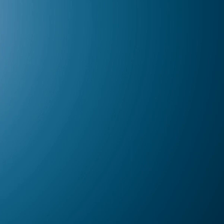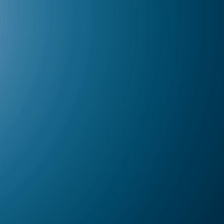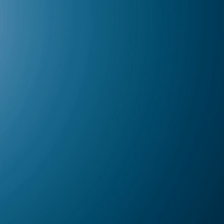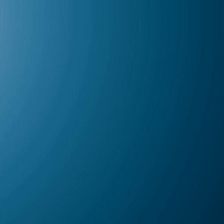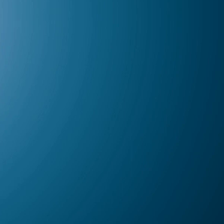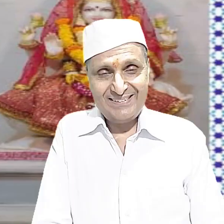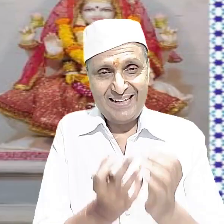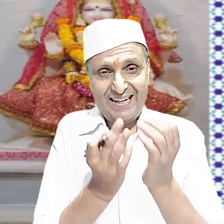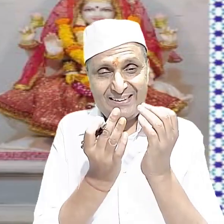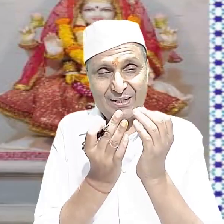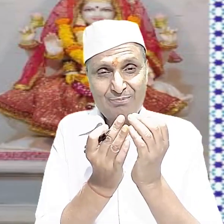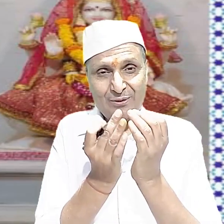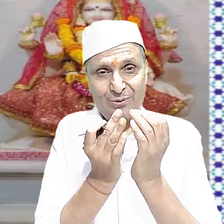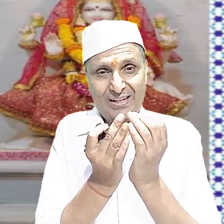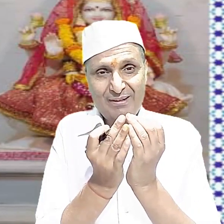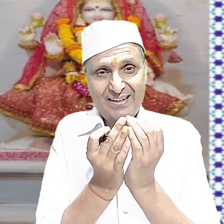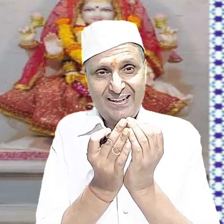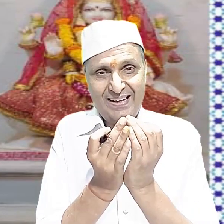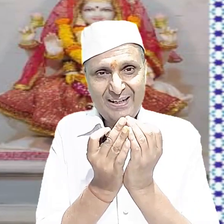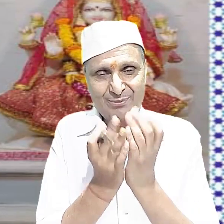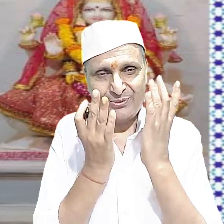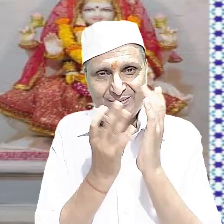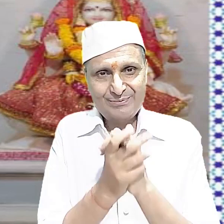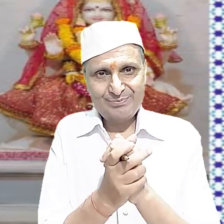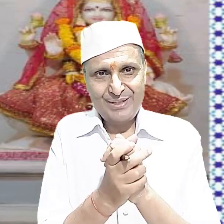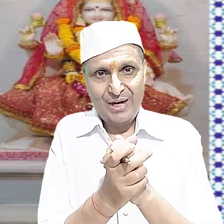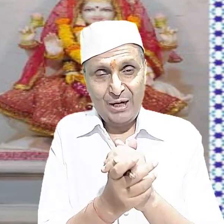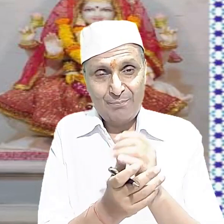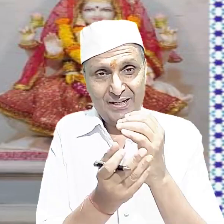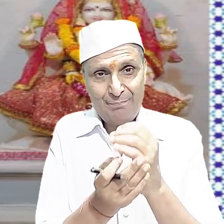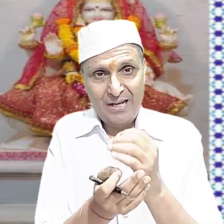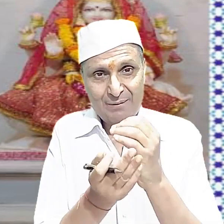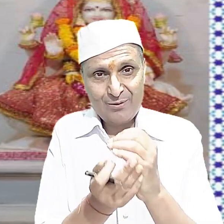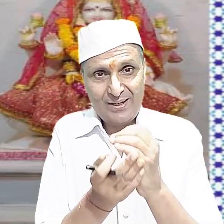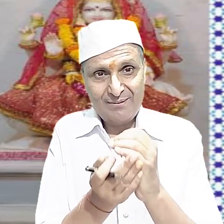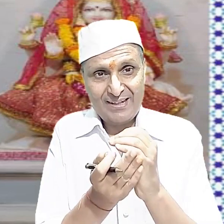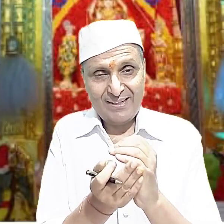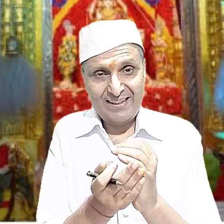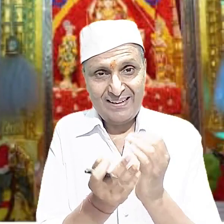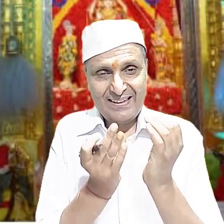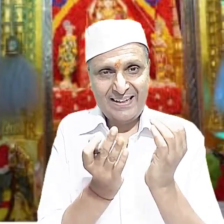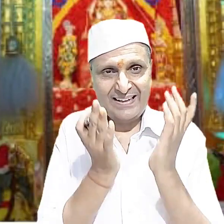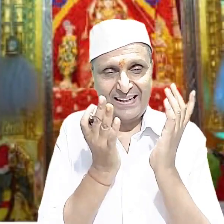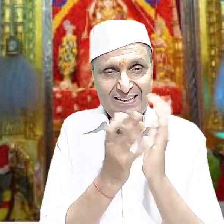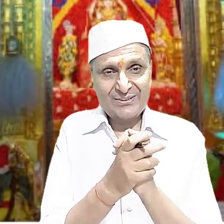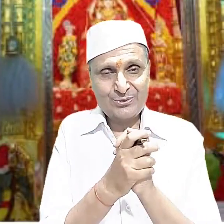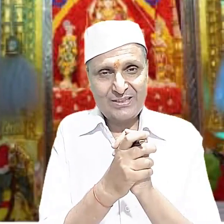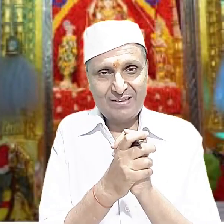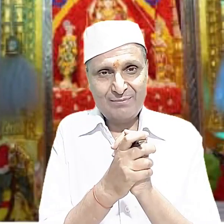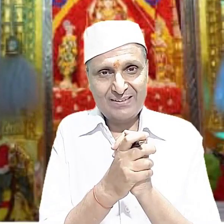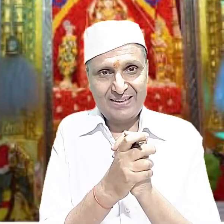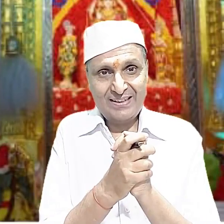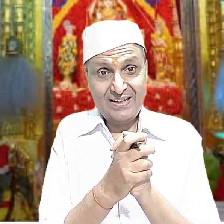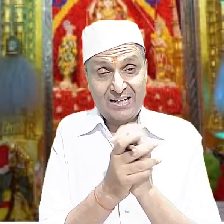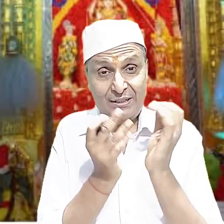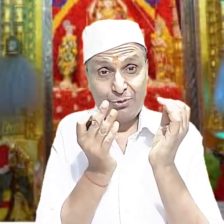आज कर रहे हैं आपसे एक खुलासा। जैन धर्म पर कुल्हाड़ी मार रहे हैं हम खुद, अपने ही पैर पर कुल्हाड़ी मारने वाला क्या कहलाता है, सोचने वाली